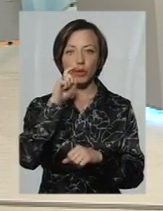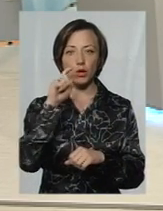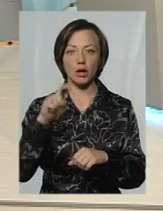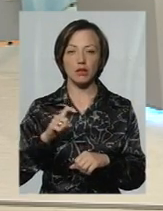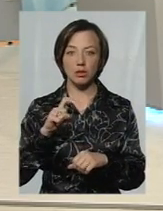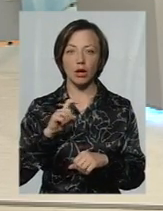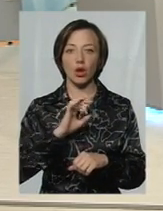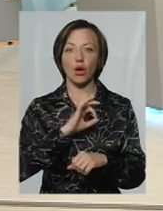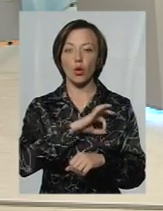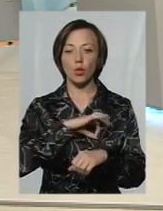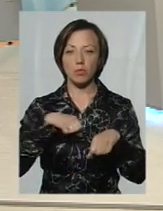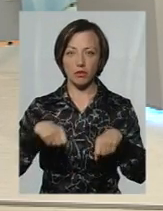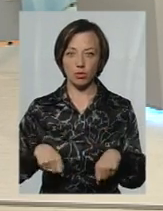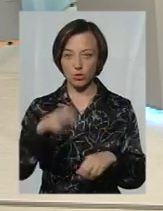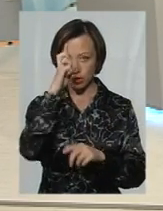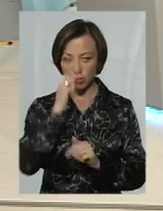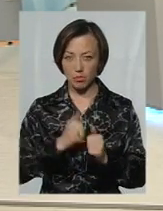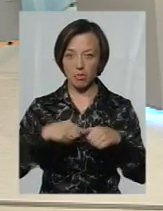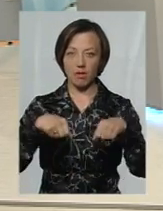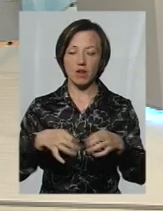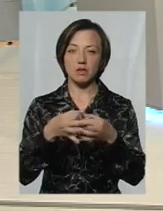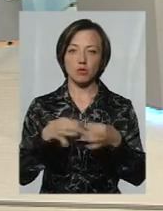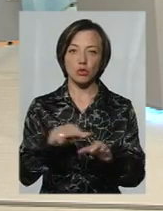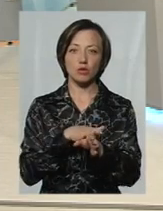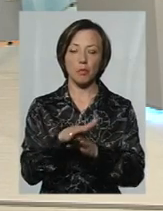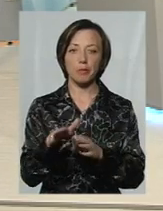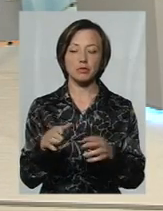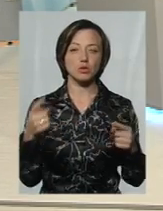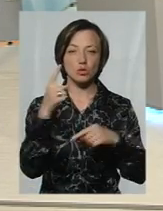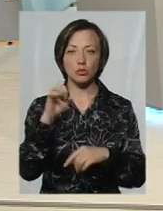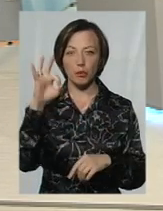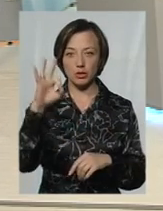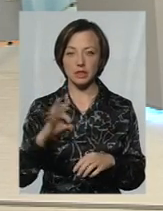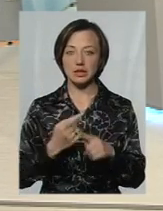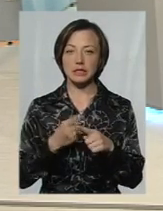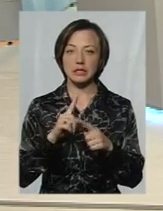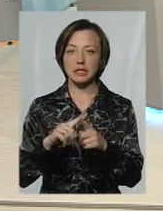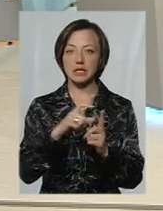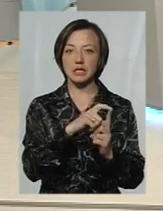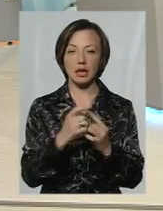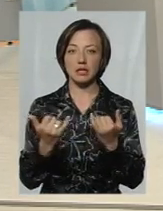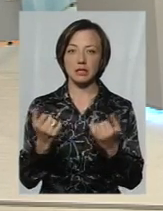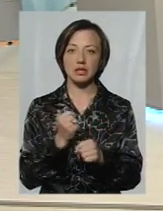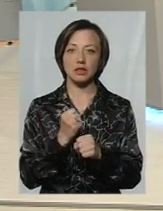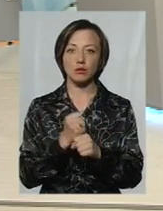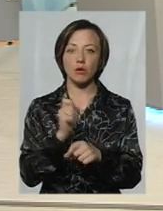правовою державою, в якій права і свободи людини дотримуються безумовно». Це цитата нині діючого